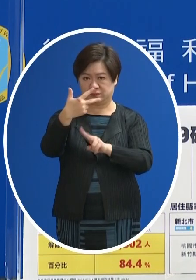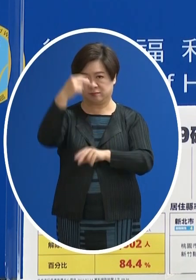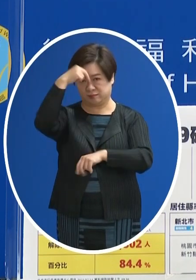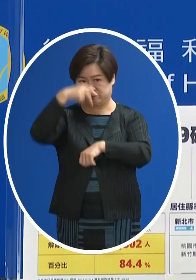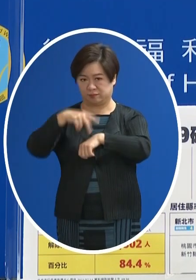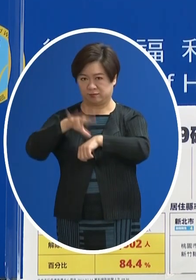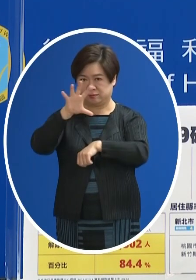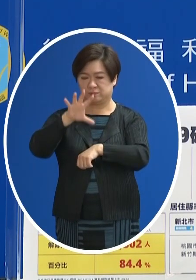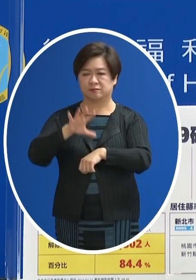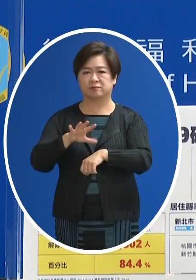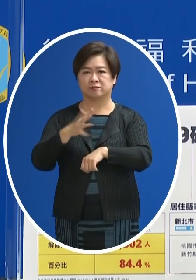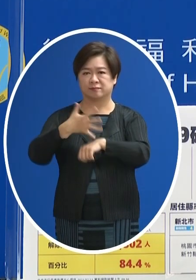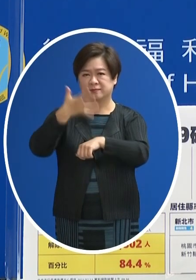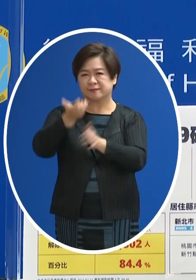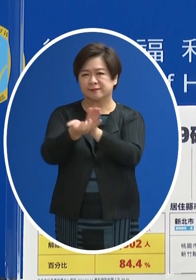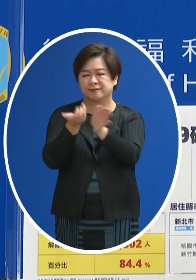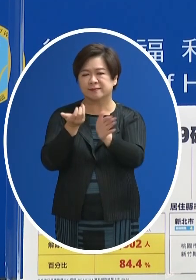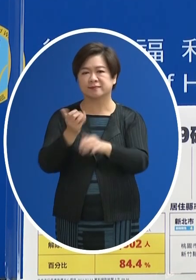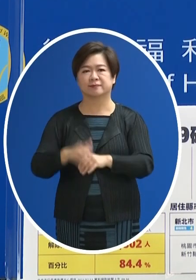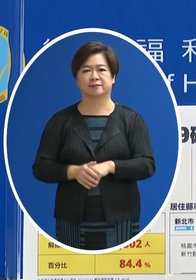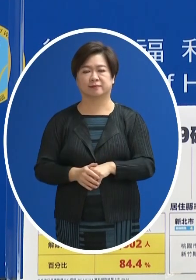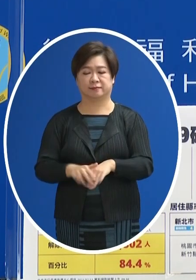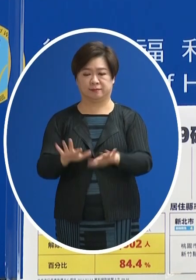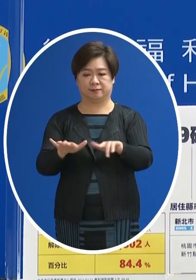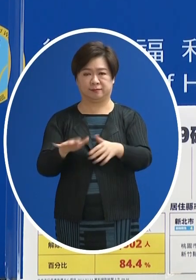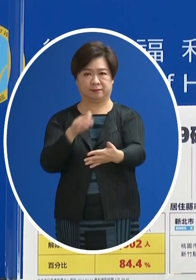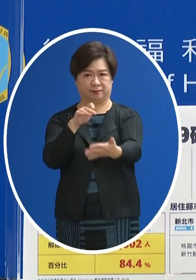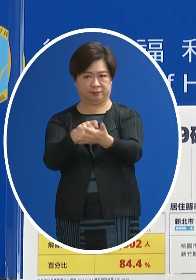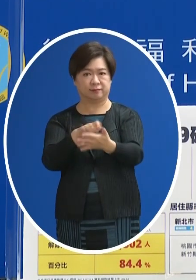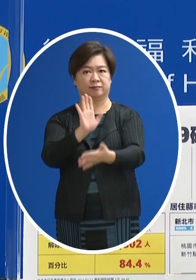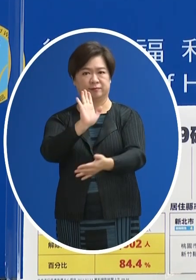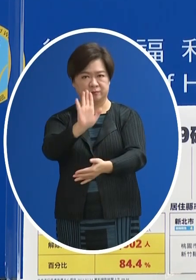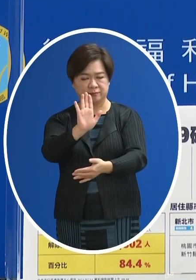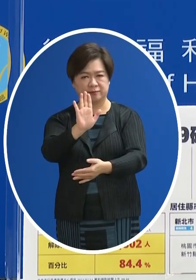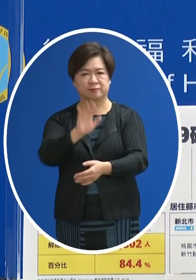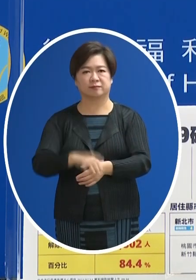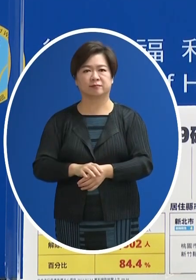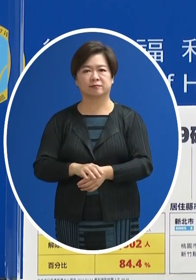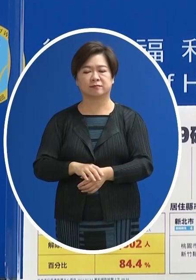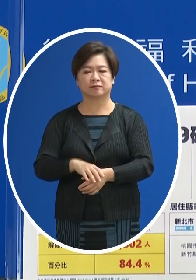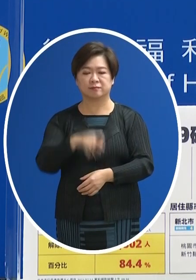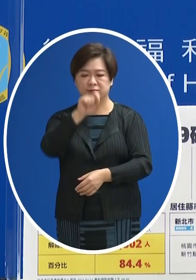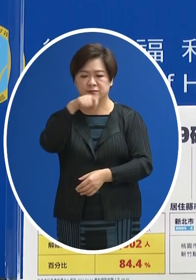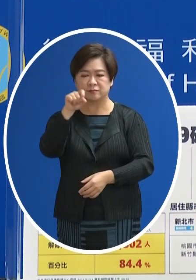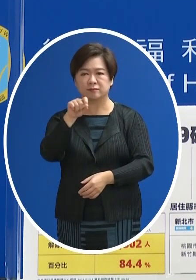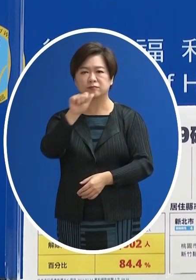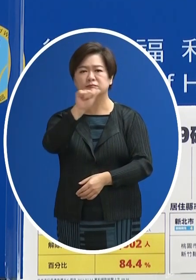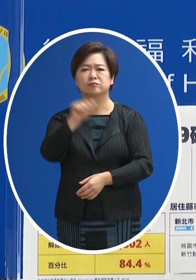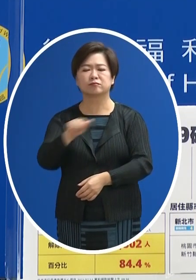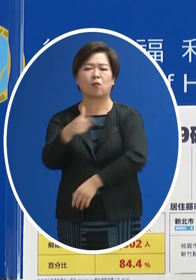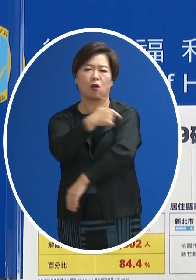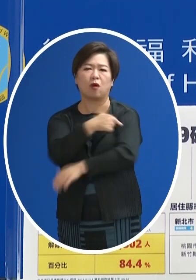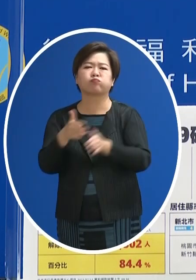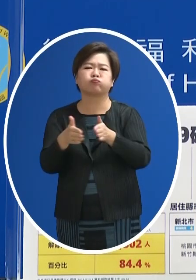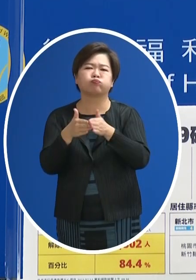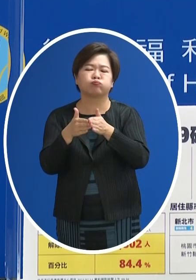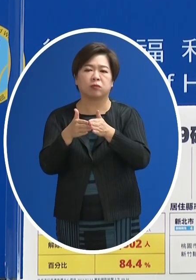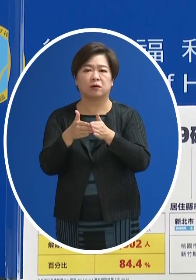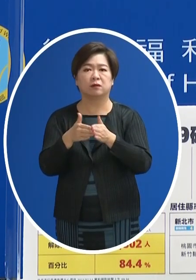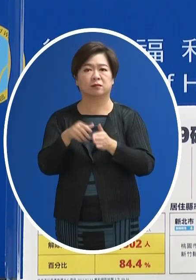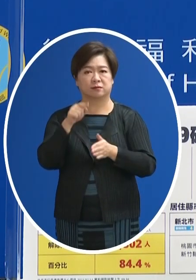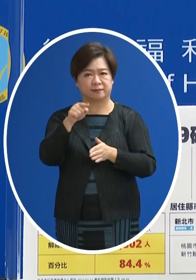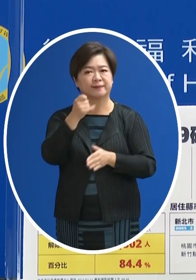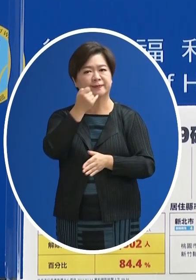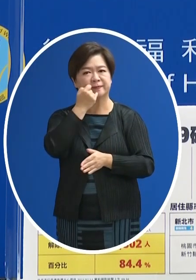之前有在我们的意愿登记的这个平台有 Go AZ 的话，那这样子的话